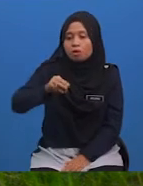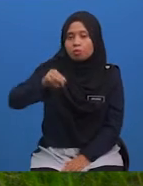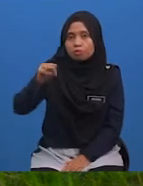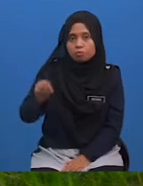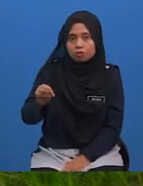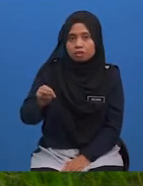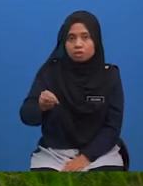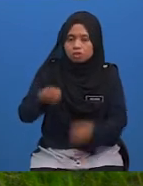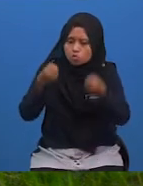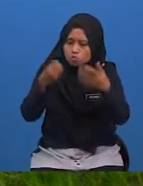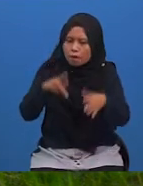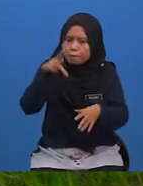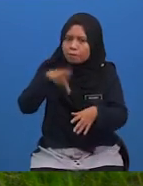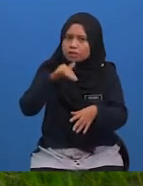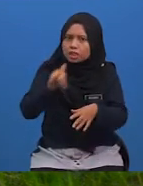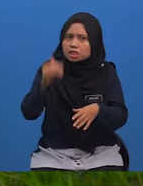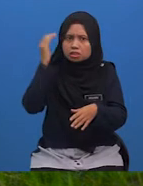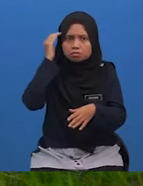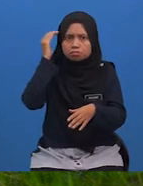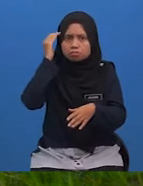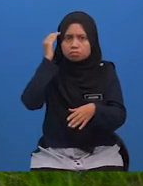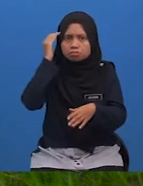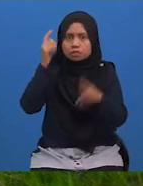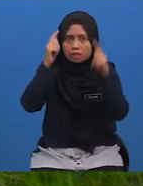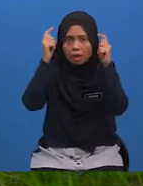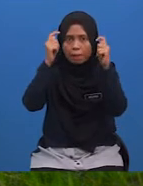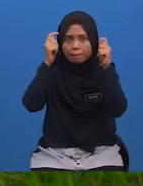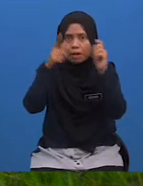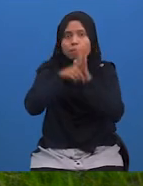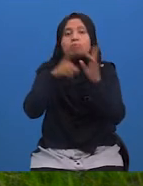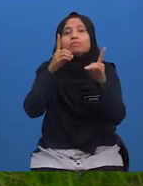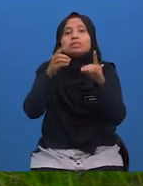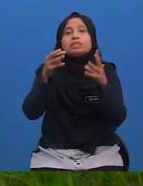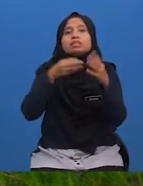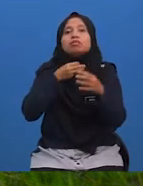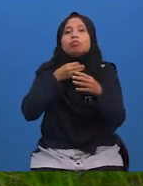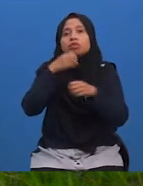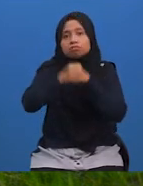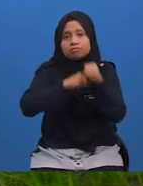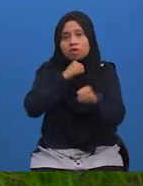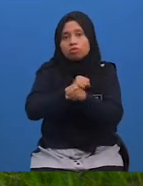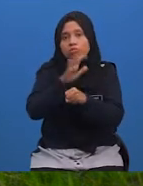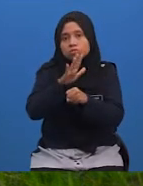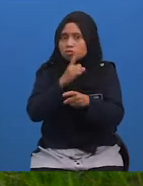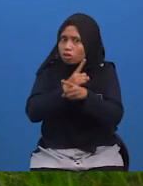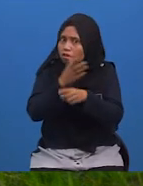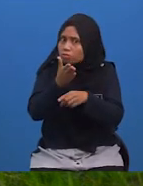Murid-murid, sudah pastinya tahu tema pendidikan moral tahun 5. Betul tak?